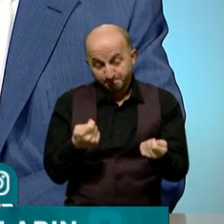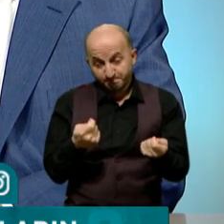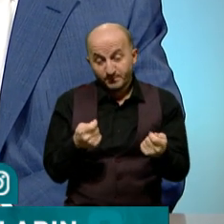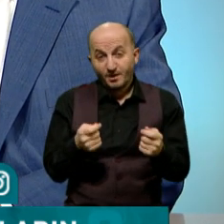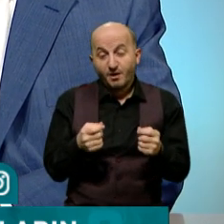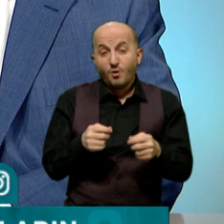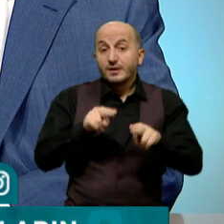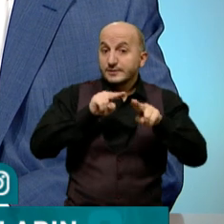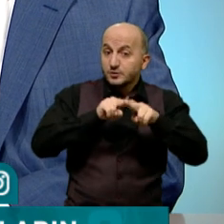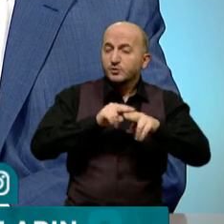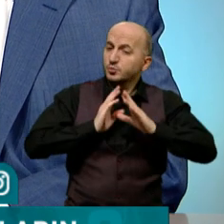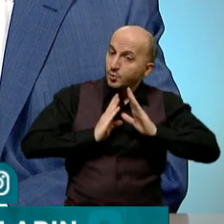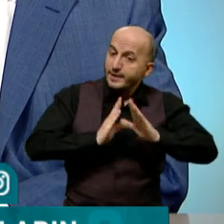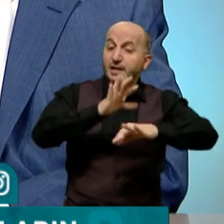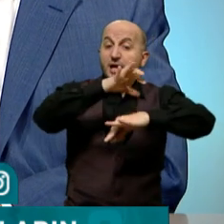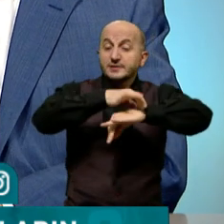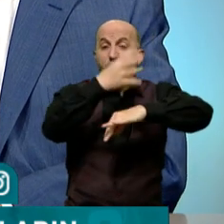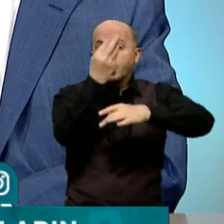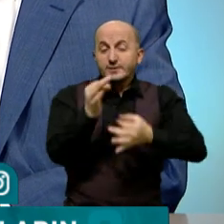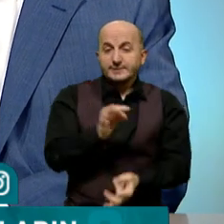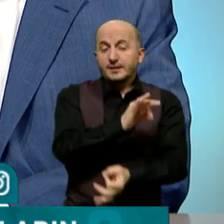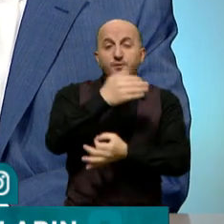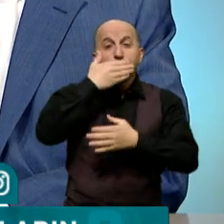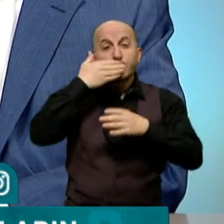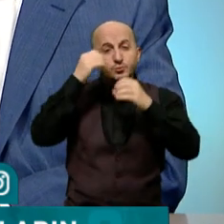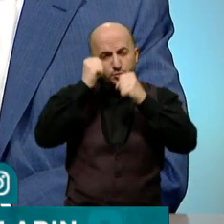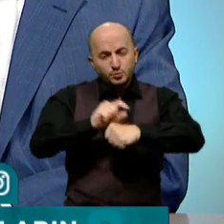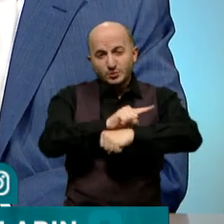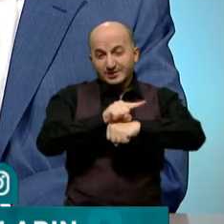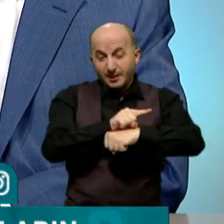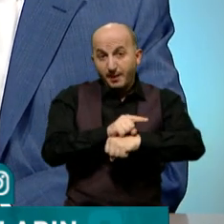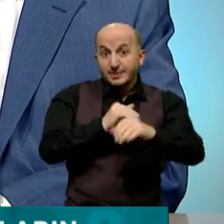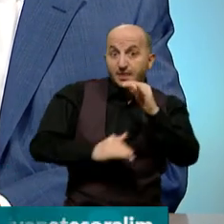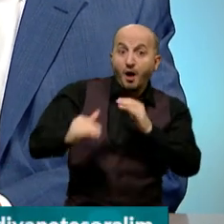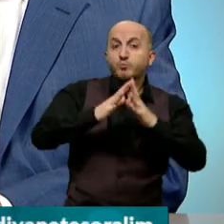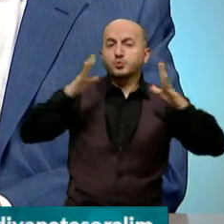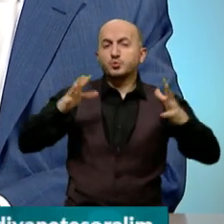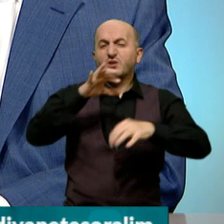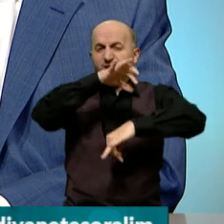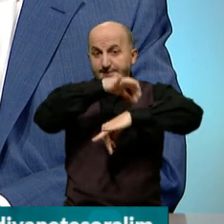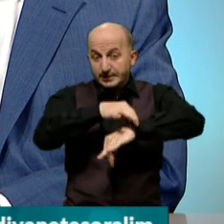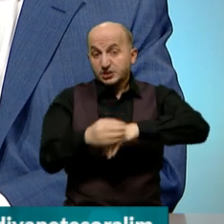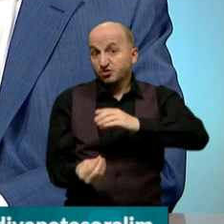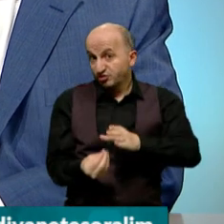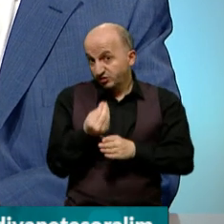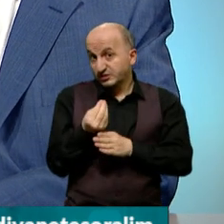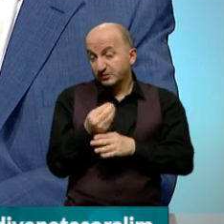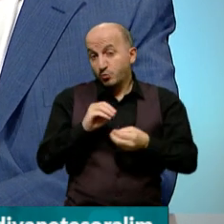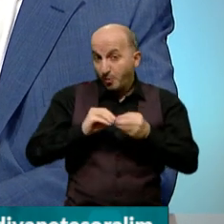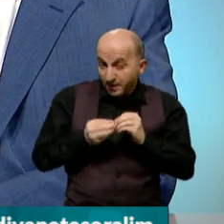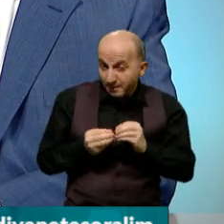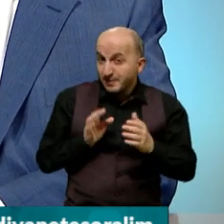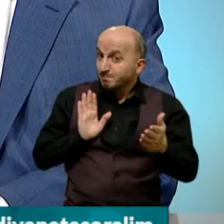Böyle kronik rahatsızlığı olan insanların oruç tuttuğu zaman daha büyük bir hastalıkla veya daha büyük bir